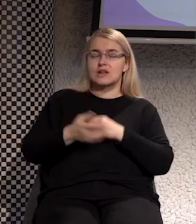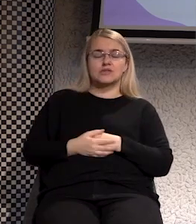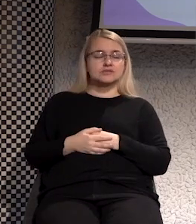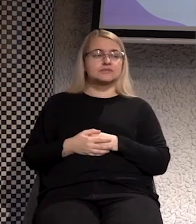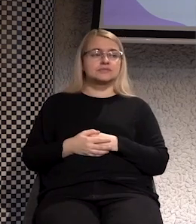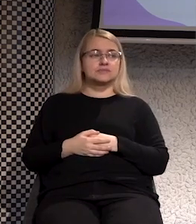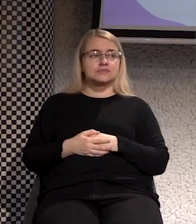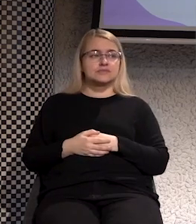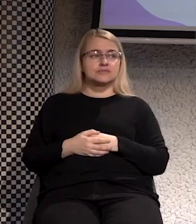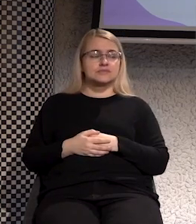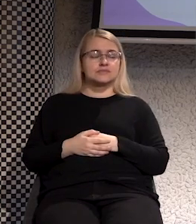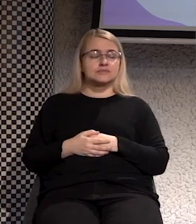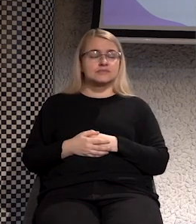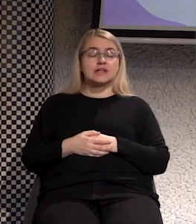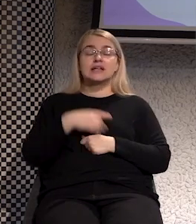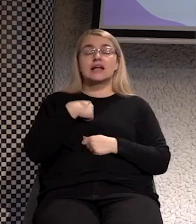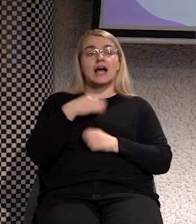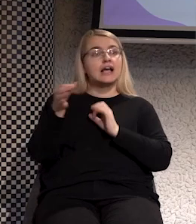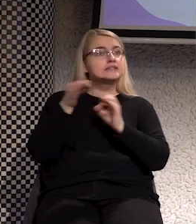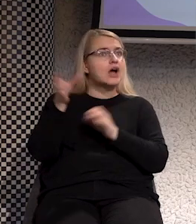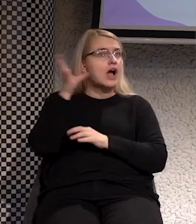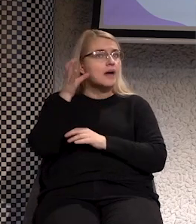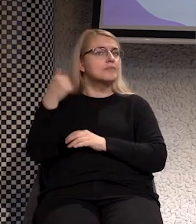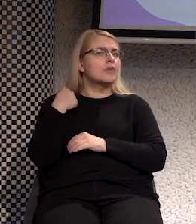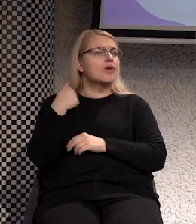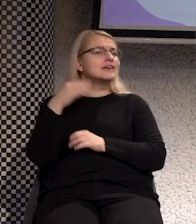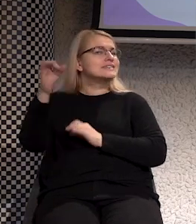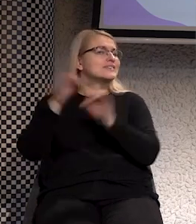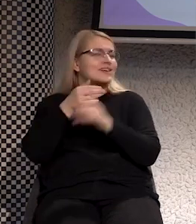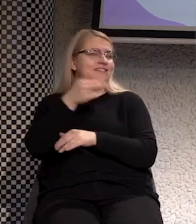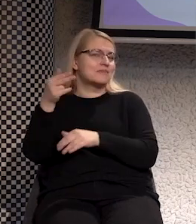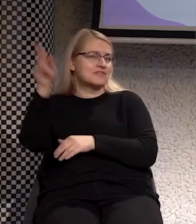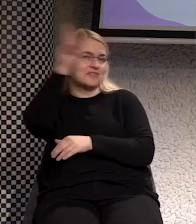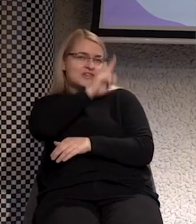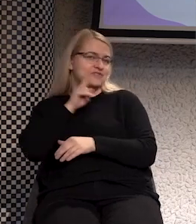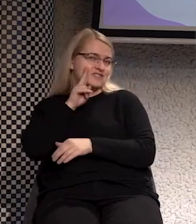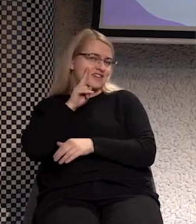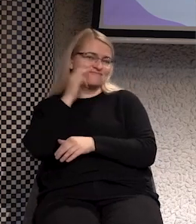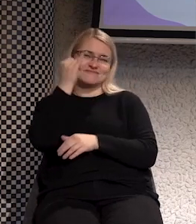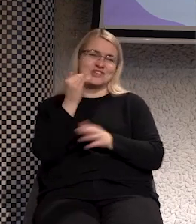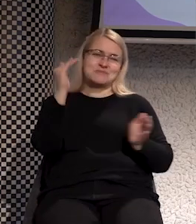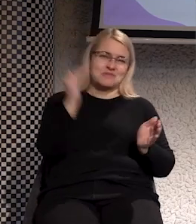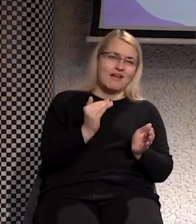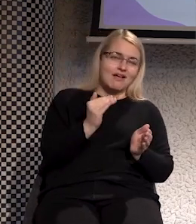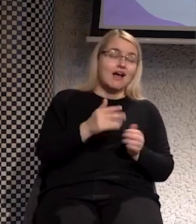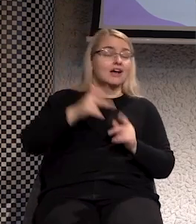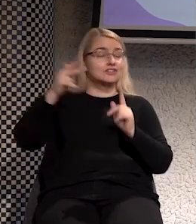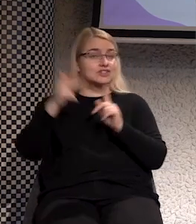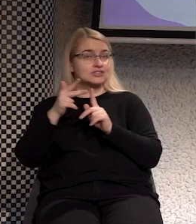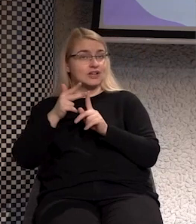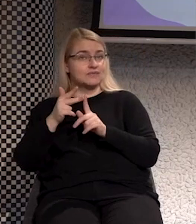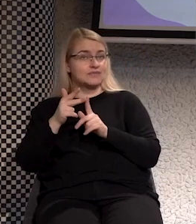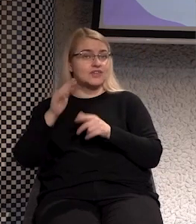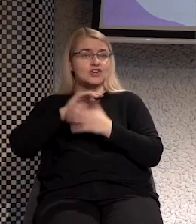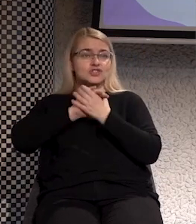to ta historia, którą usłyszałem, to jest trochę historia o rodzicach, a mniej o dzieciach. Trzecia to jest taka, że sztama nawet